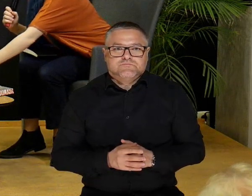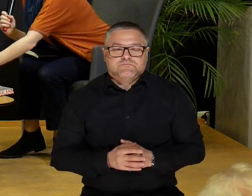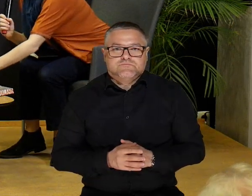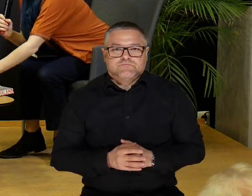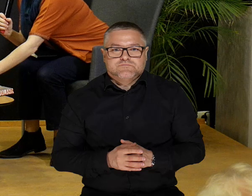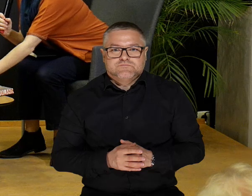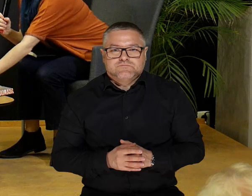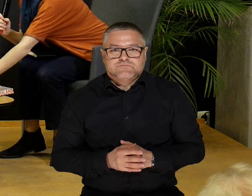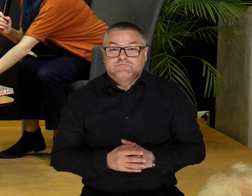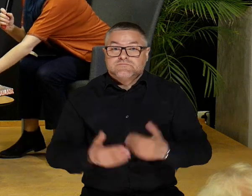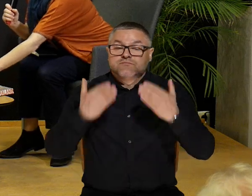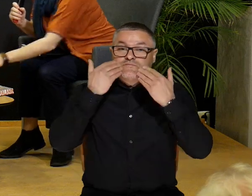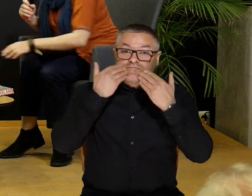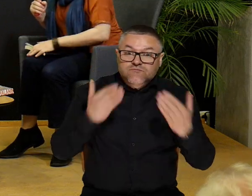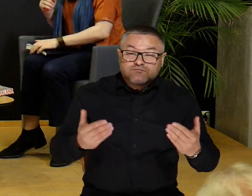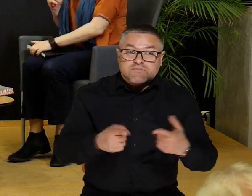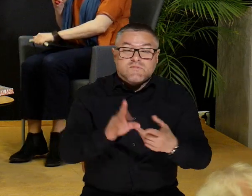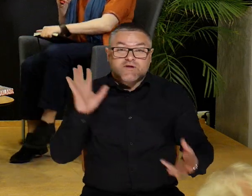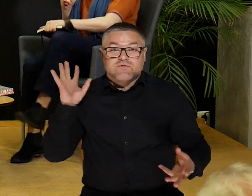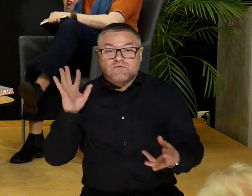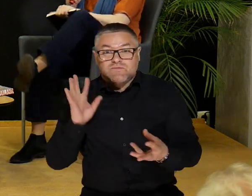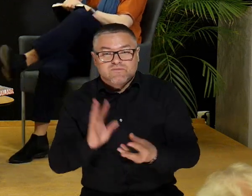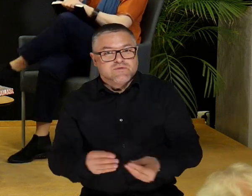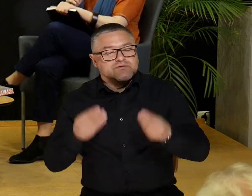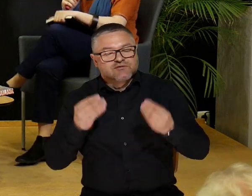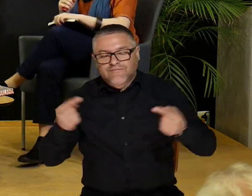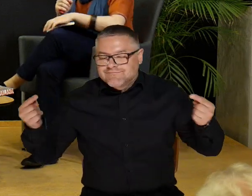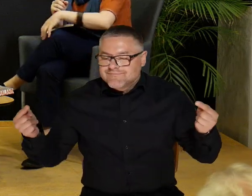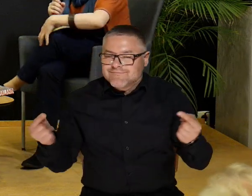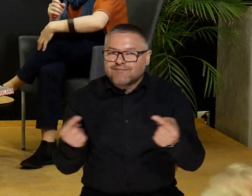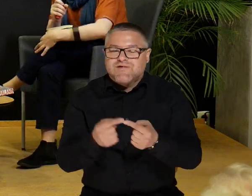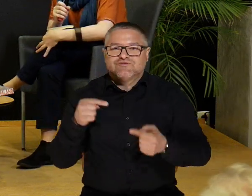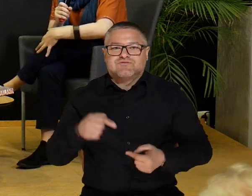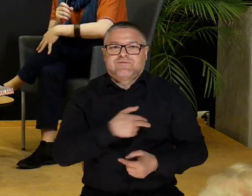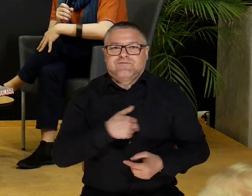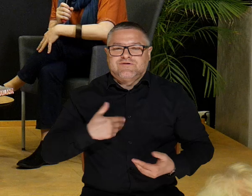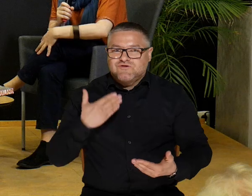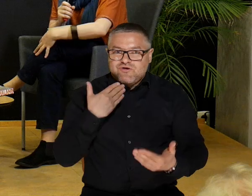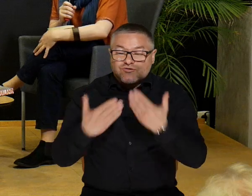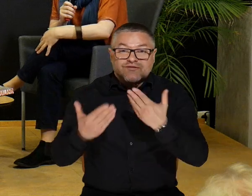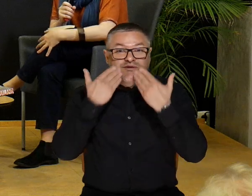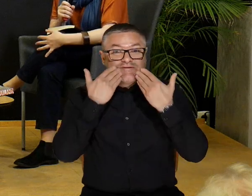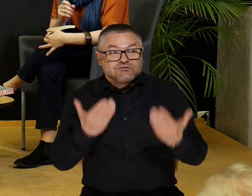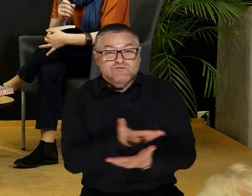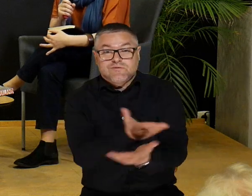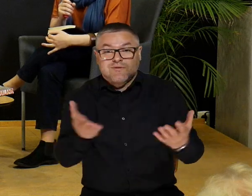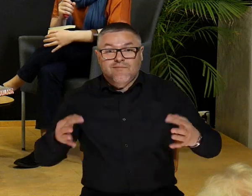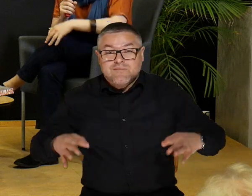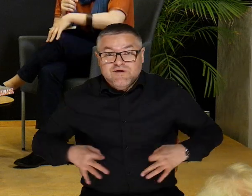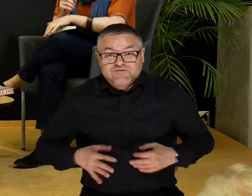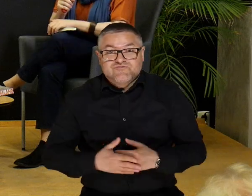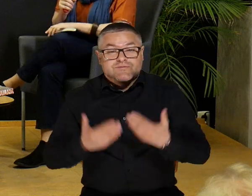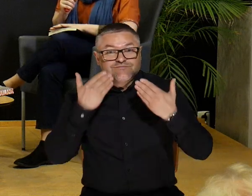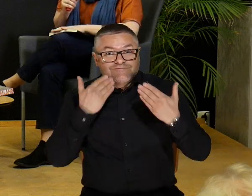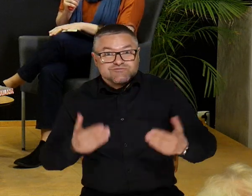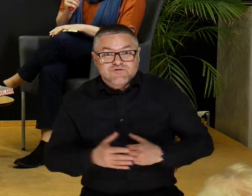Dziękuję. Dziękuję za tę puentę. Świetnie pasuje do naszej rozmowy. Dziękuję Państwu bardzo